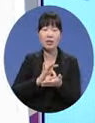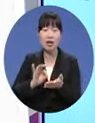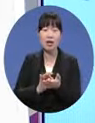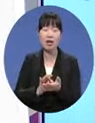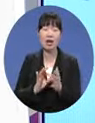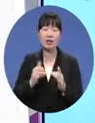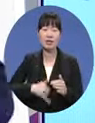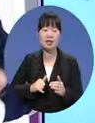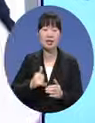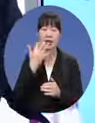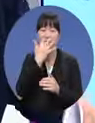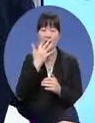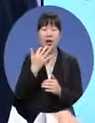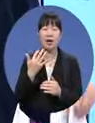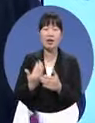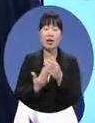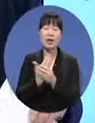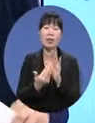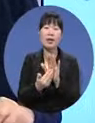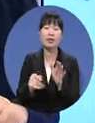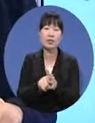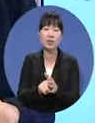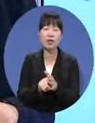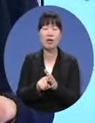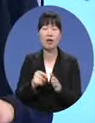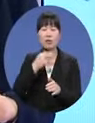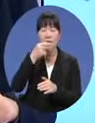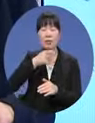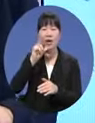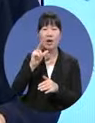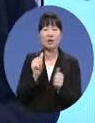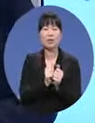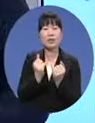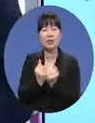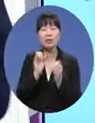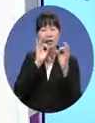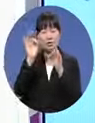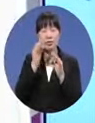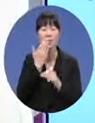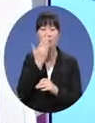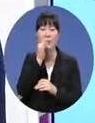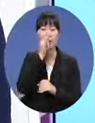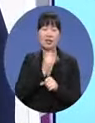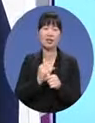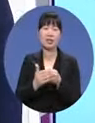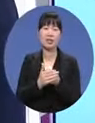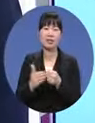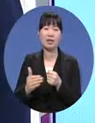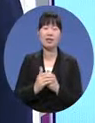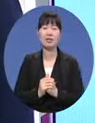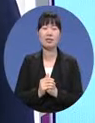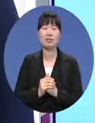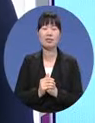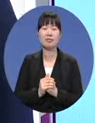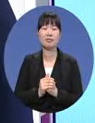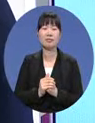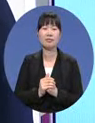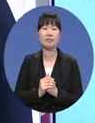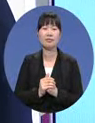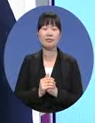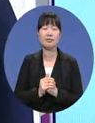성이나 사건을 방지하기 위해서나 우리 모르는 거예요, 술 먹으면. 여자, 남자 실수할 수 있는 거예요. 그래서 이거를 꼭 해야 된다.